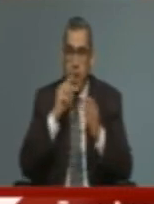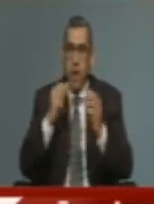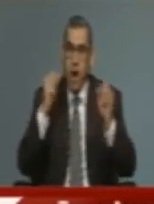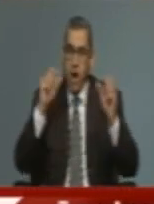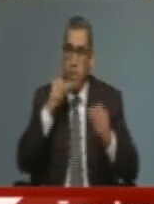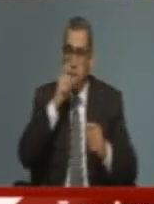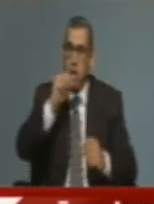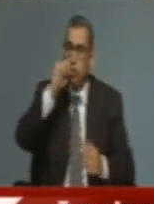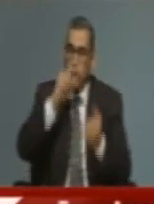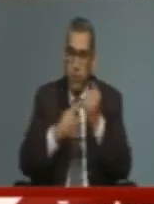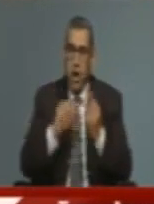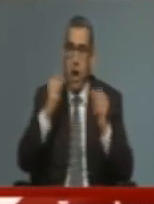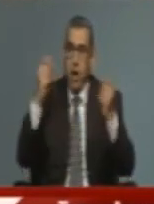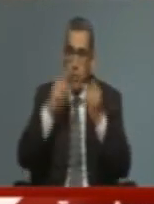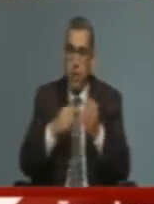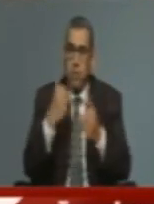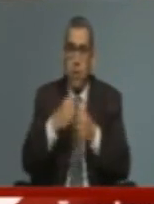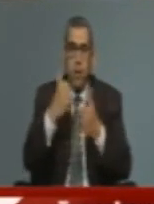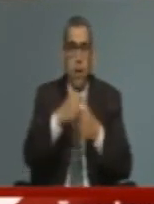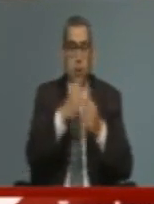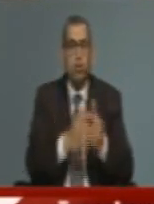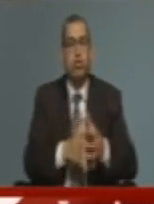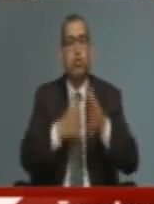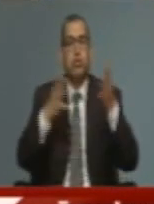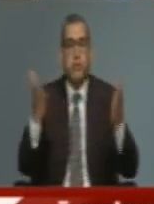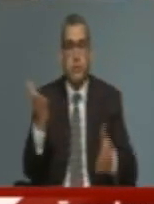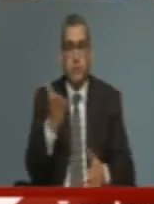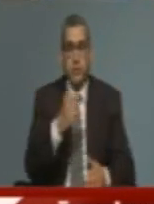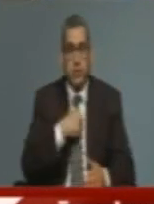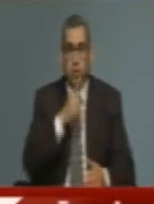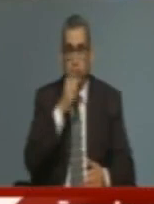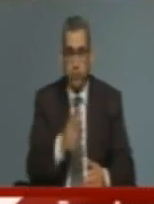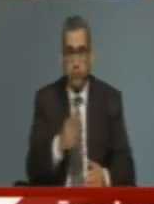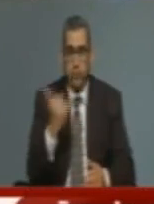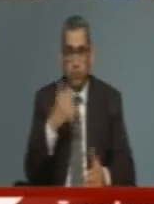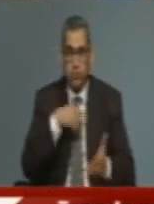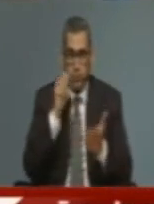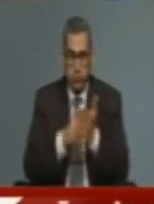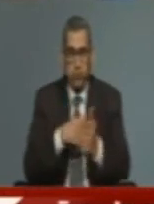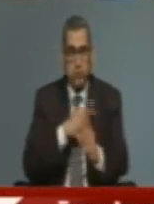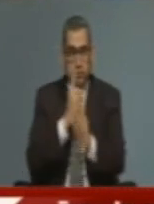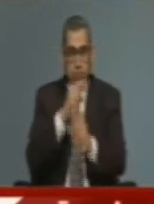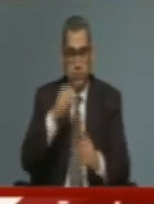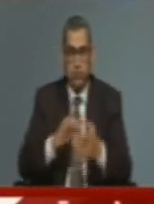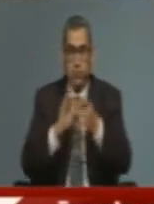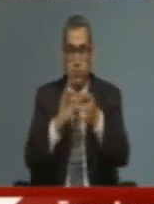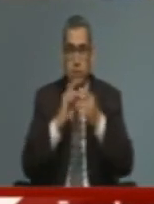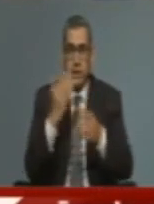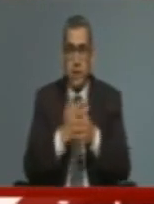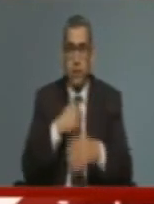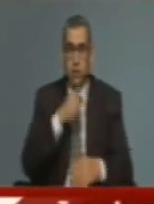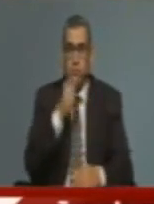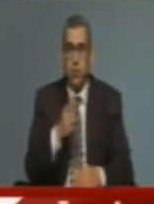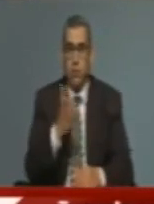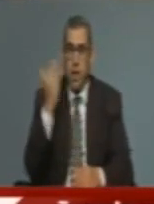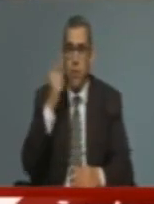باخر، ثم بقيت الحاجات الاخرى اللي بنعملها. انا بس هنا بسجل في اللقاء ده معاكم عشان تقولوا ايه، طب ما الفلوس اللي انت